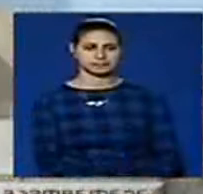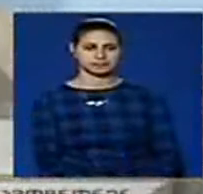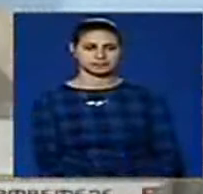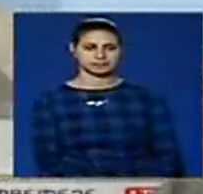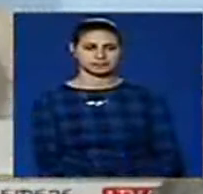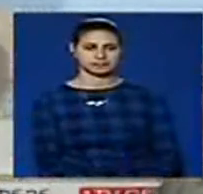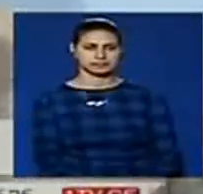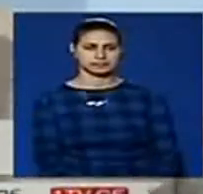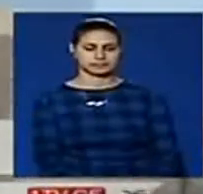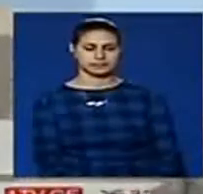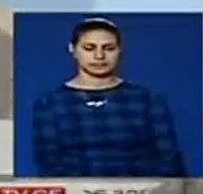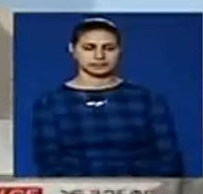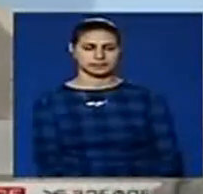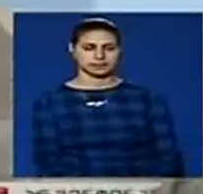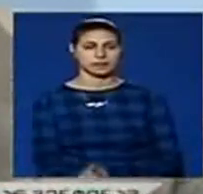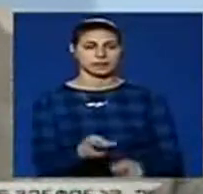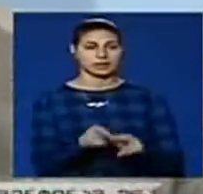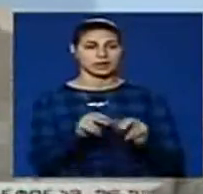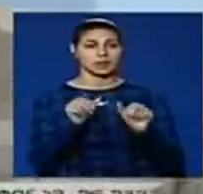ფორმატი, რომელიც